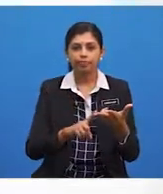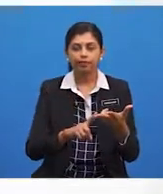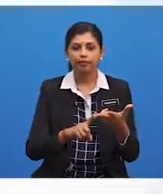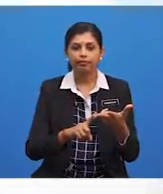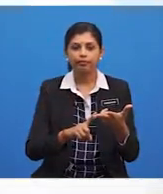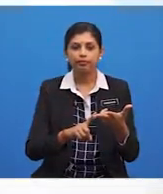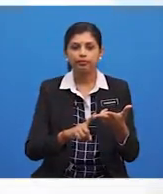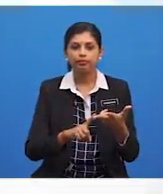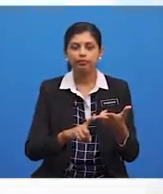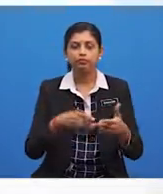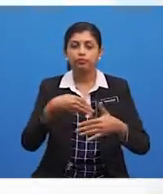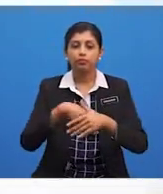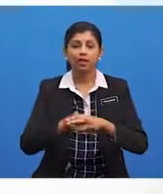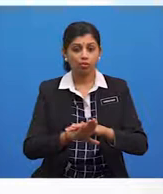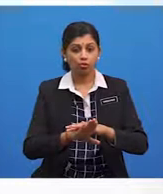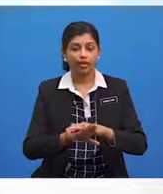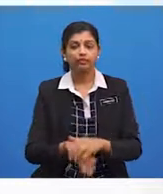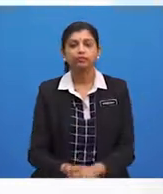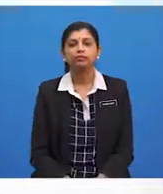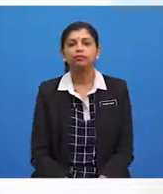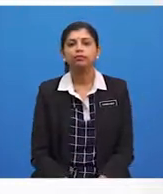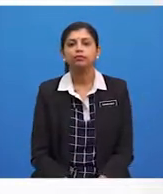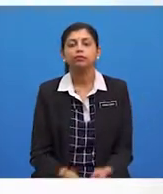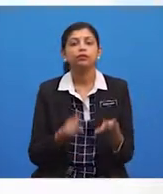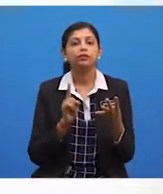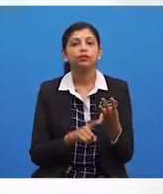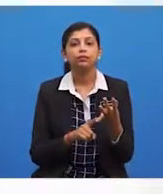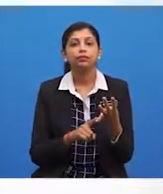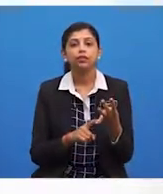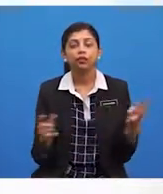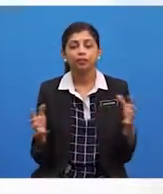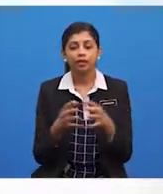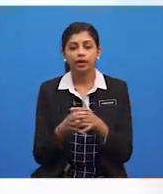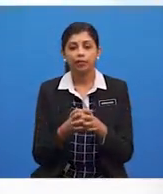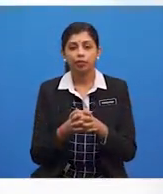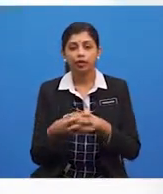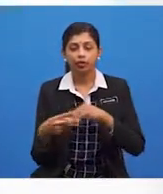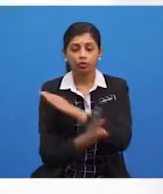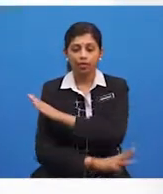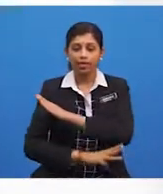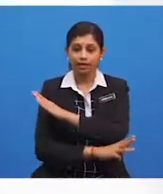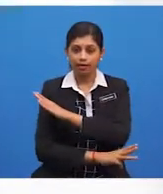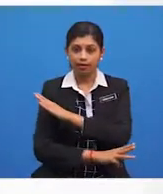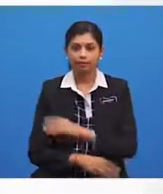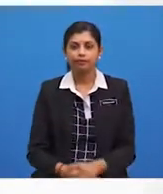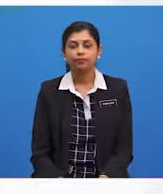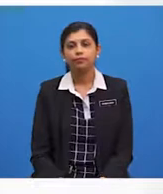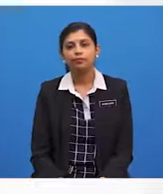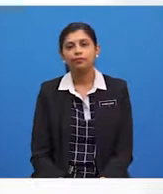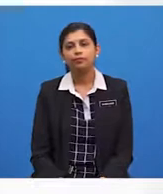ketiga, naturalisasi. Dan yang keempat, penggabungan wilayah.